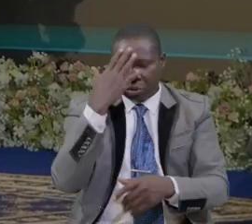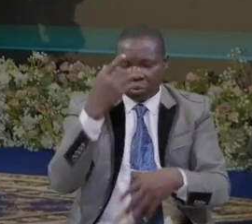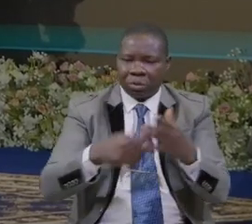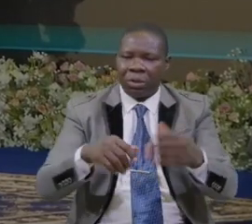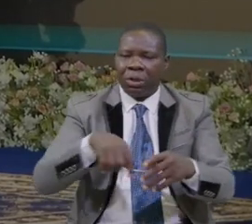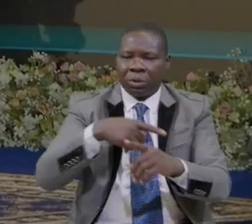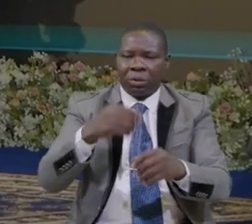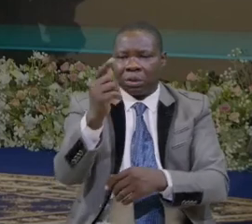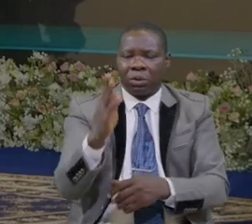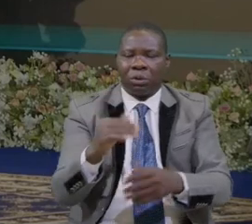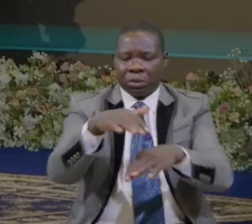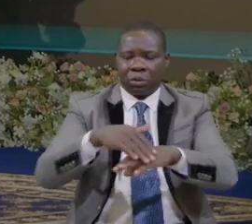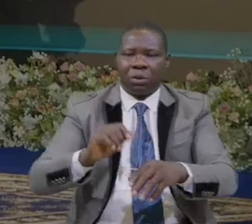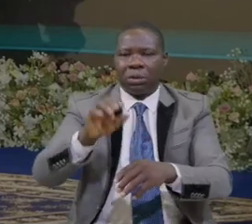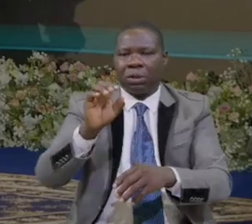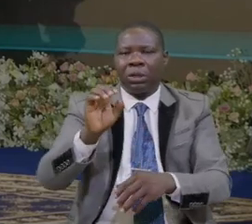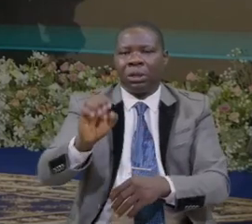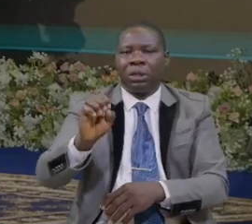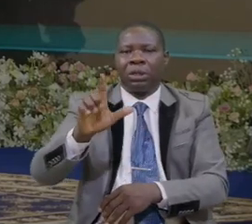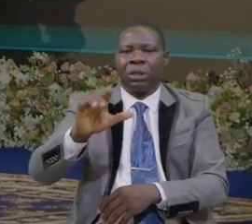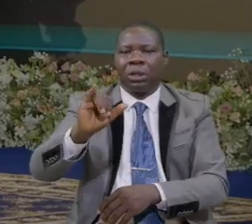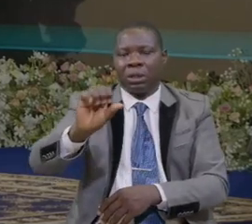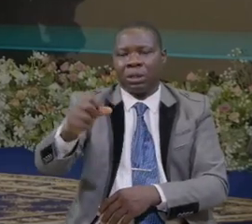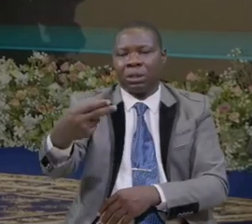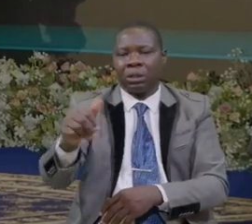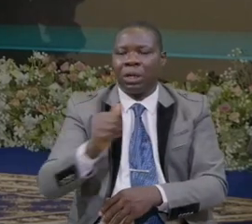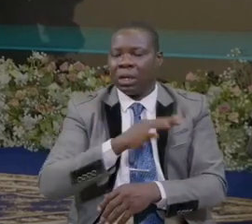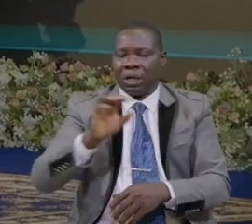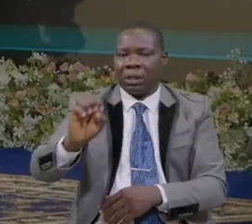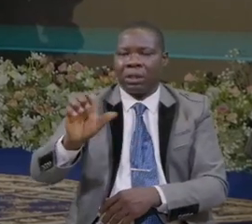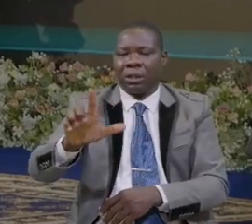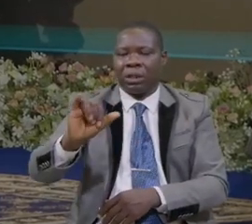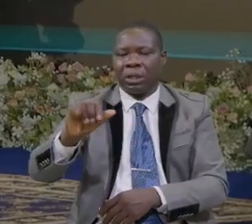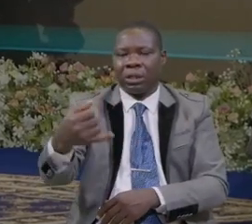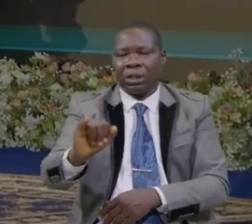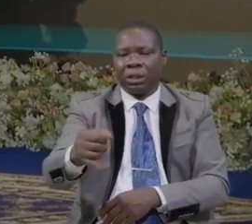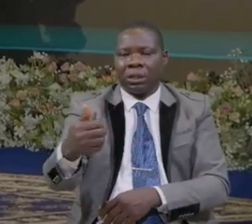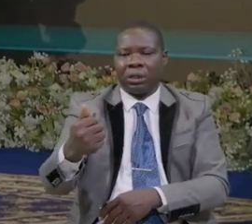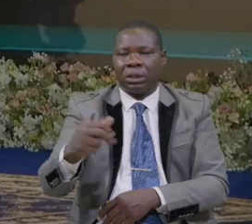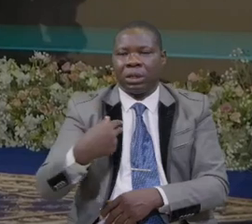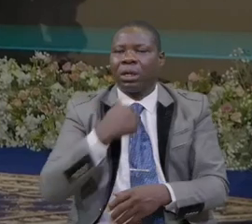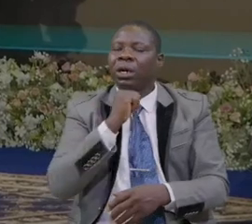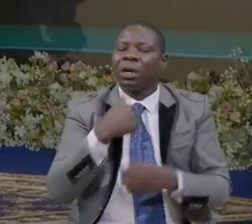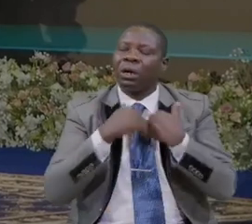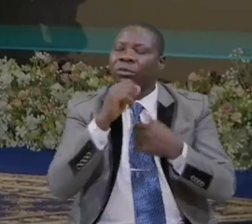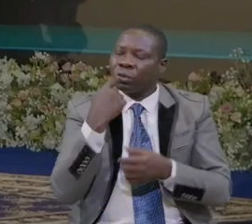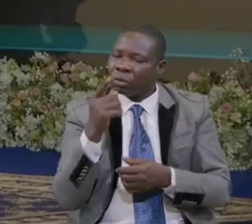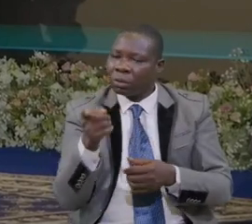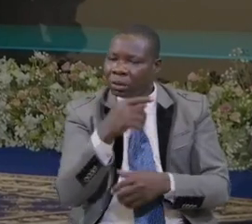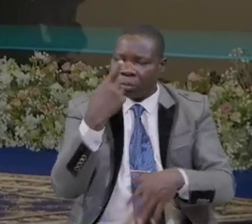Élisée, et Élie ne lui avait pas dit ce qu'il allait faire. Tout ce qu'il